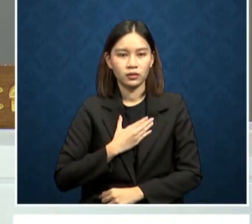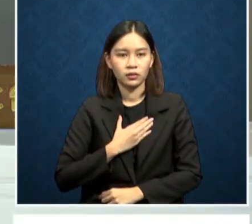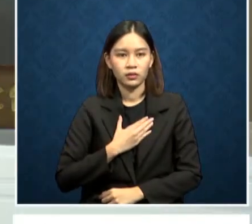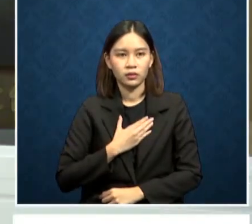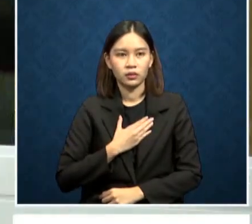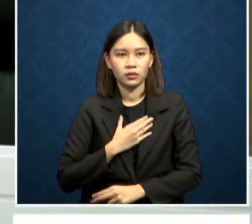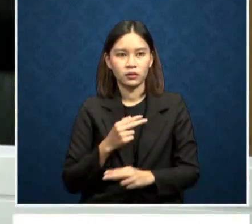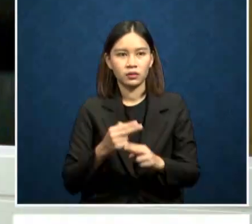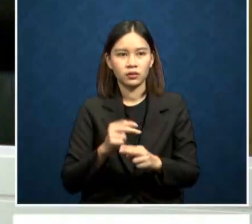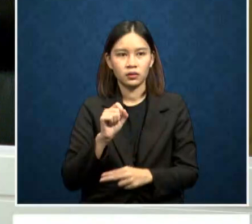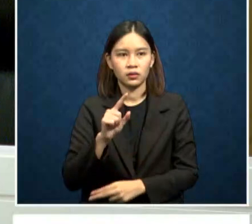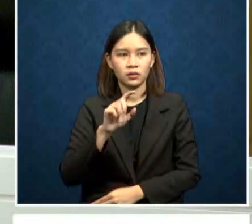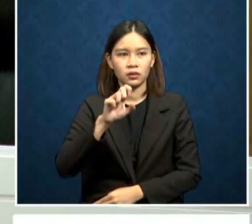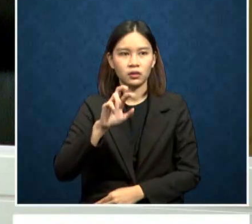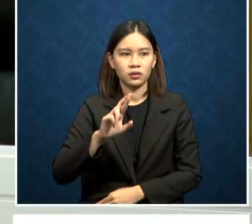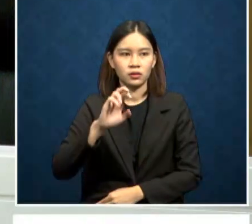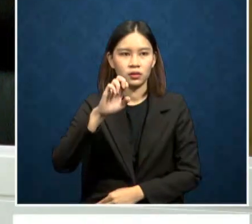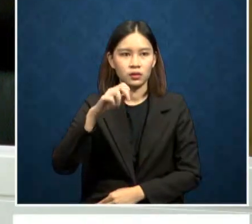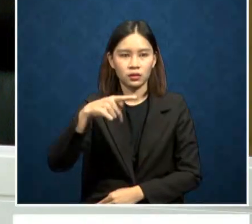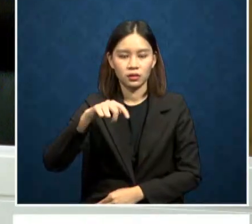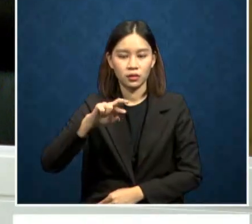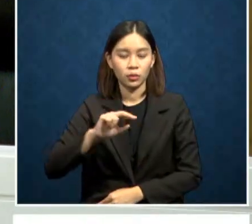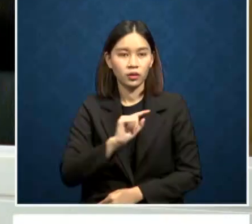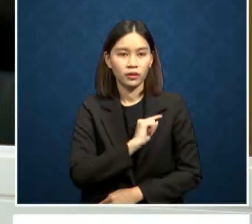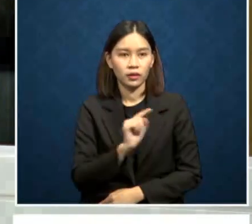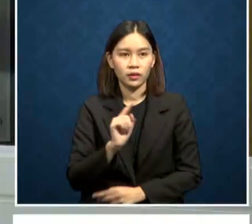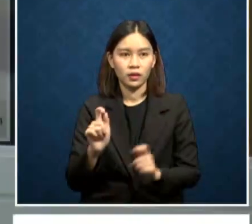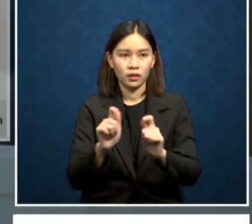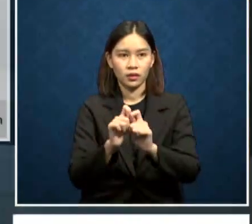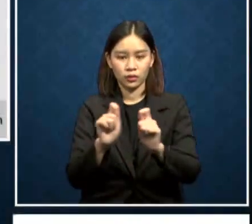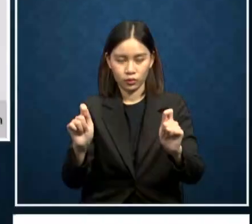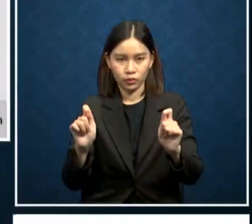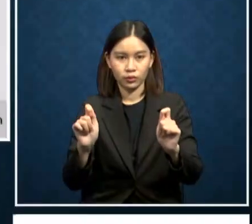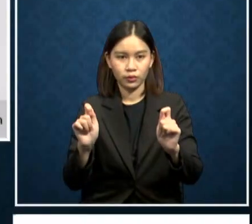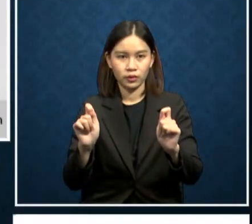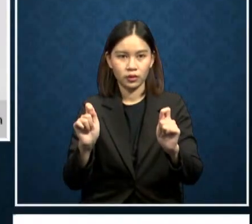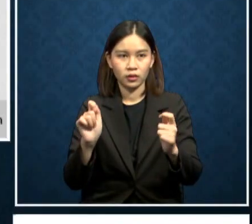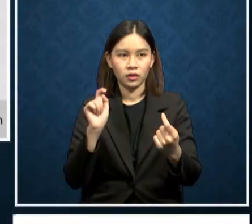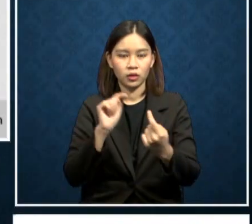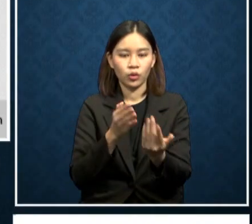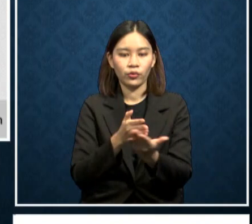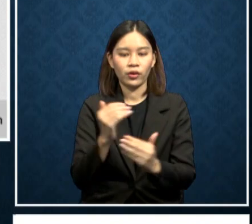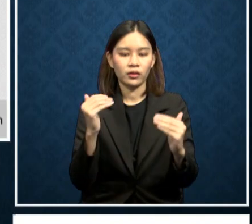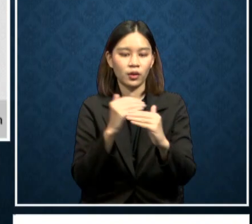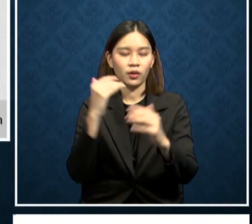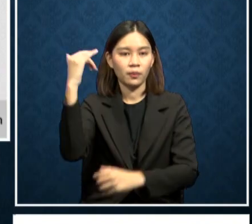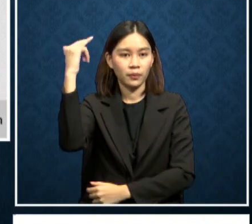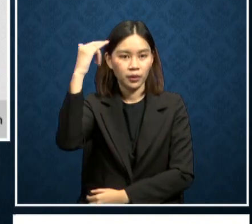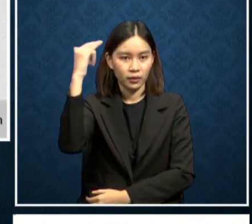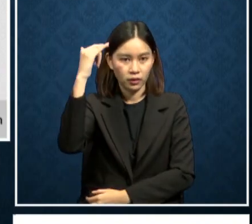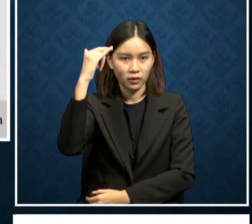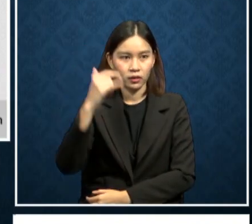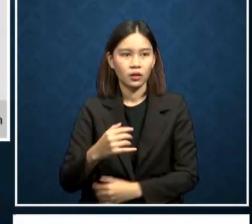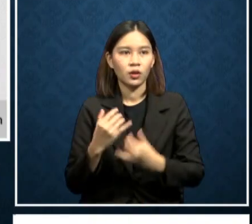นางศิริพรเย็นเปี่ยมในฐานะอนุกรรมาธิการด้านคมนาคมทาอากาศ